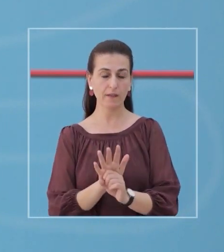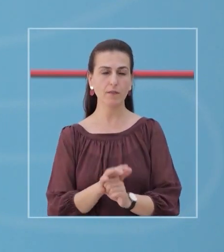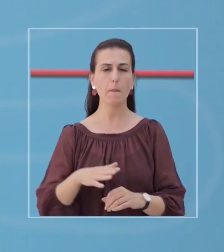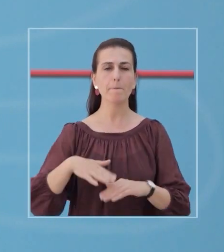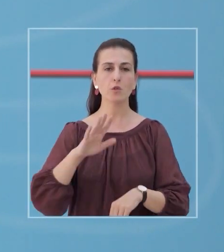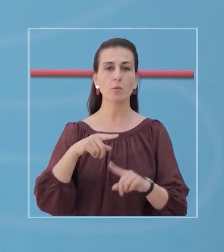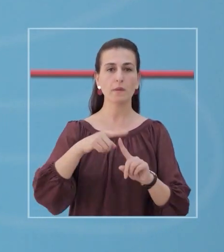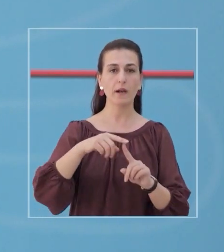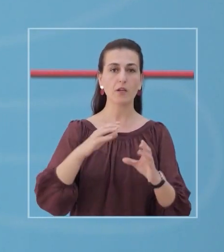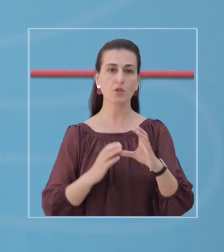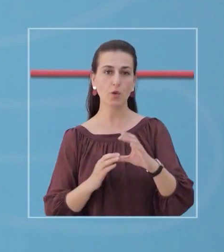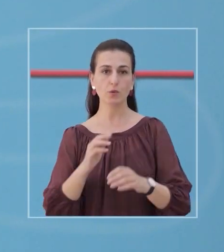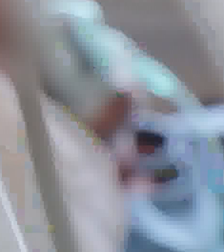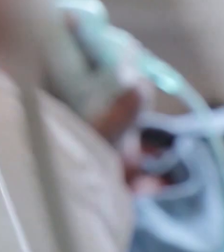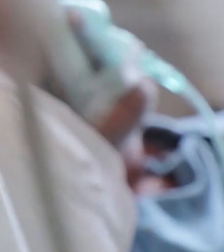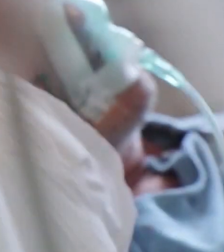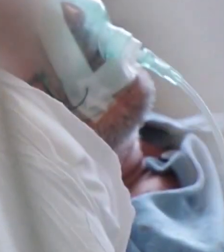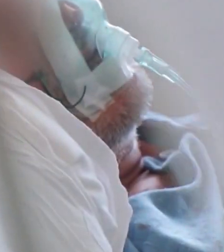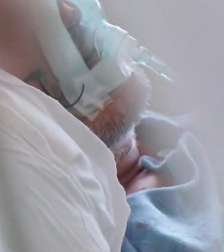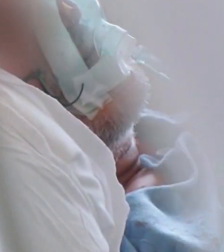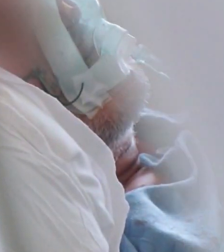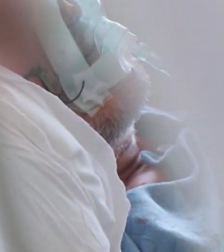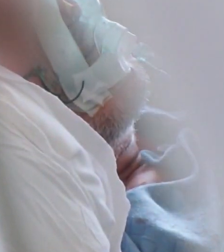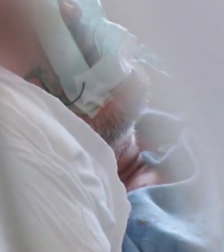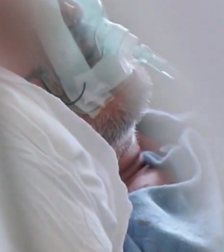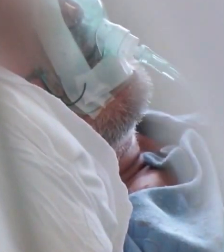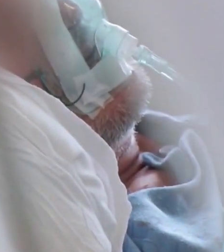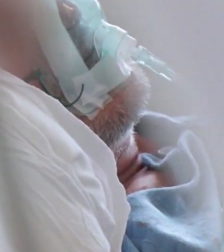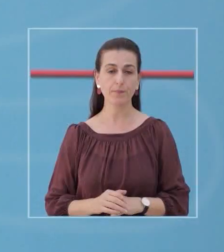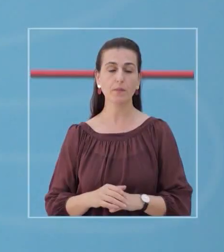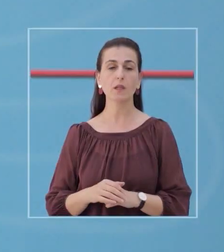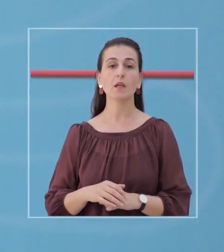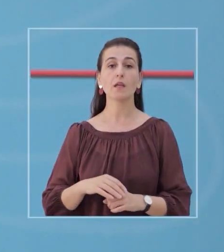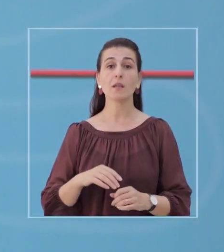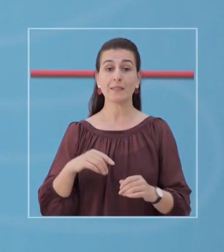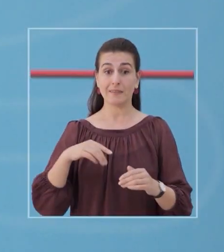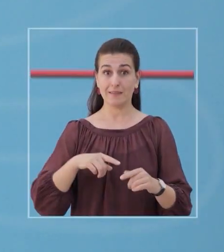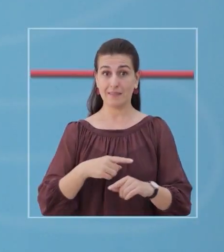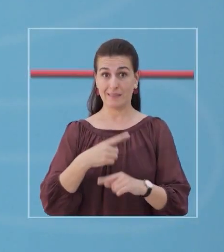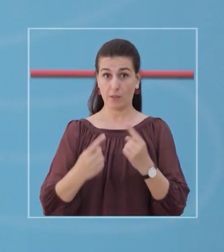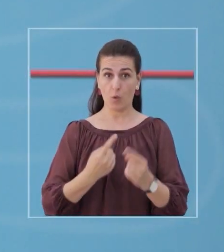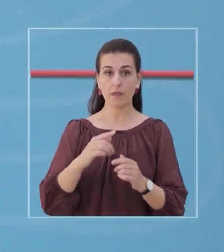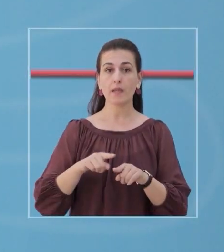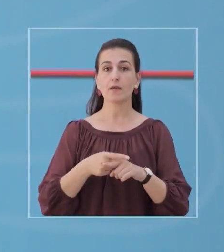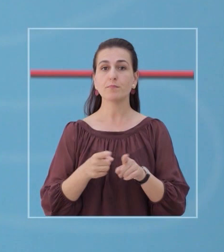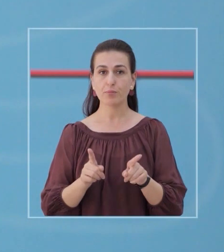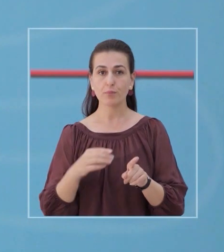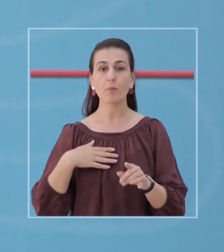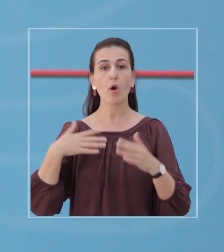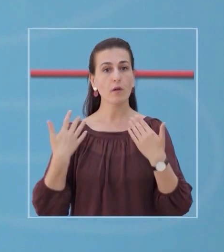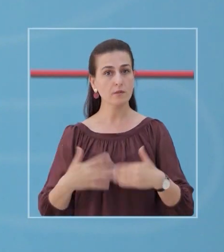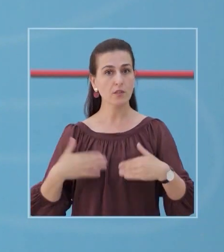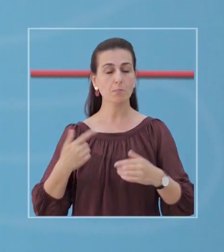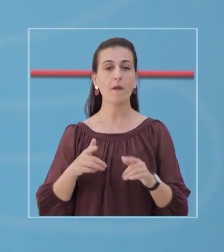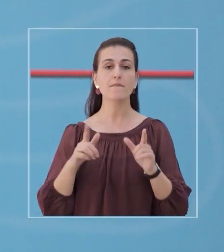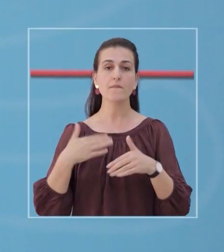kryesisht në Tiran, Shkoder, Kruj. Paversir situatës o përmirsuar, Ministria Shëndecis dhe Mbrojtje Sociale, theksonës është shumë